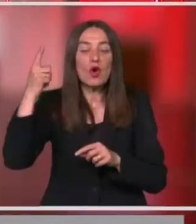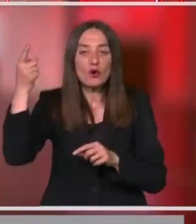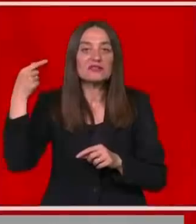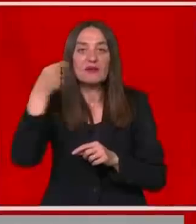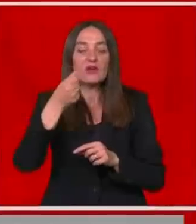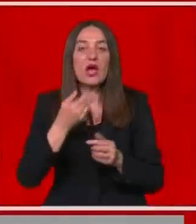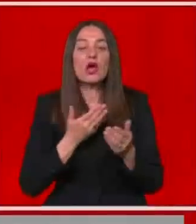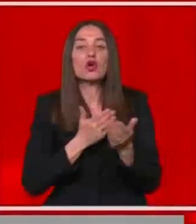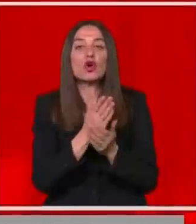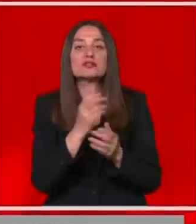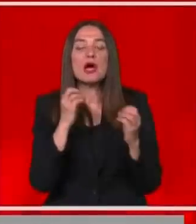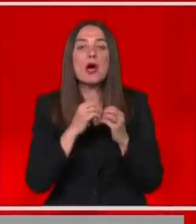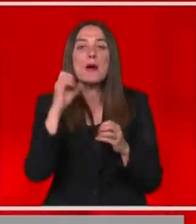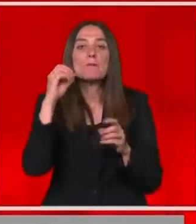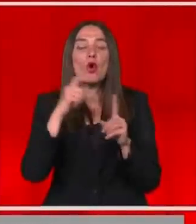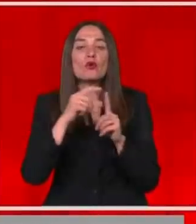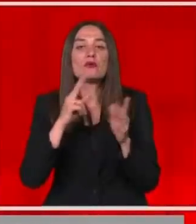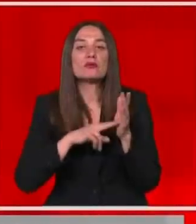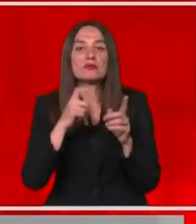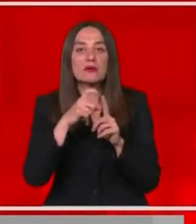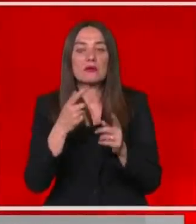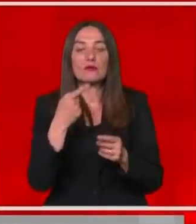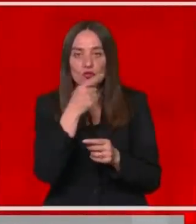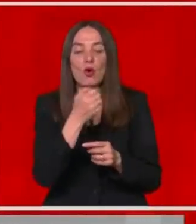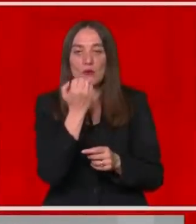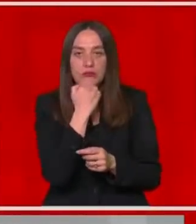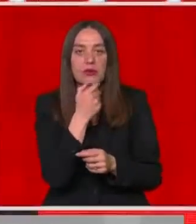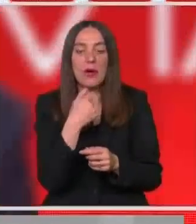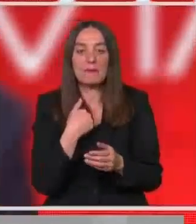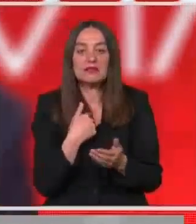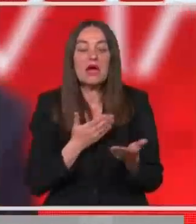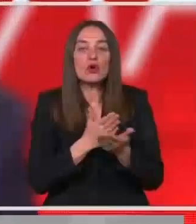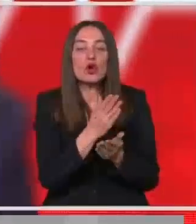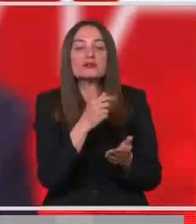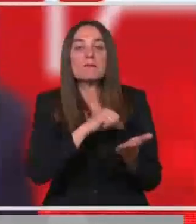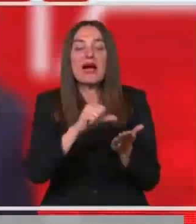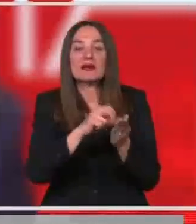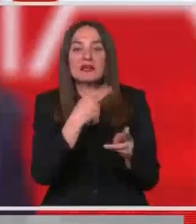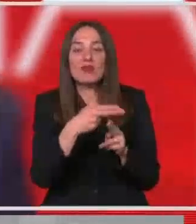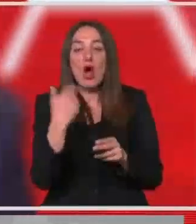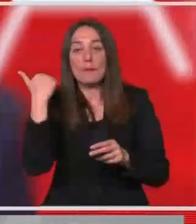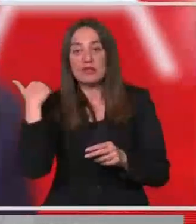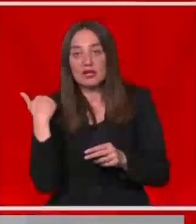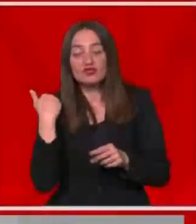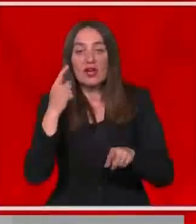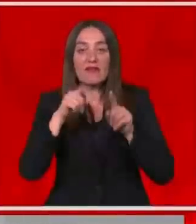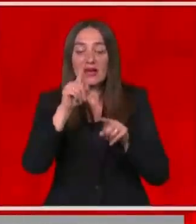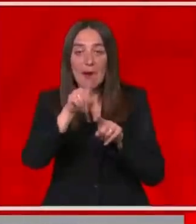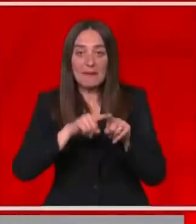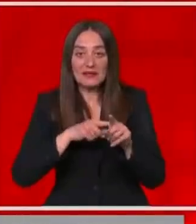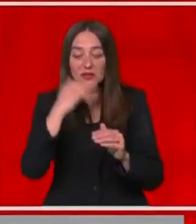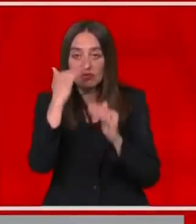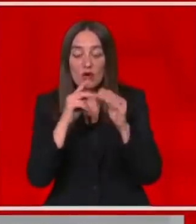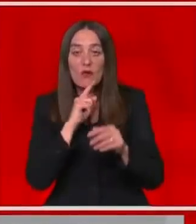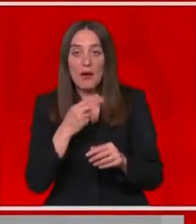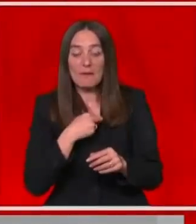finansiraju kroz bondove. I oni tako rade. Mi se finansiramo kroz bankarske kredite. Opterećenja na nekom mesečnom anuitetu koje